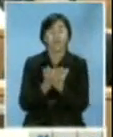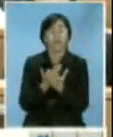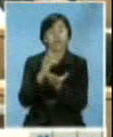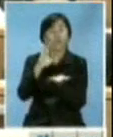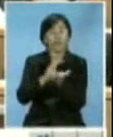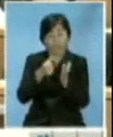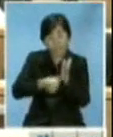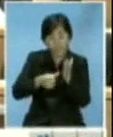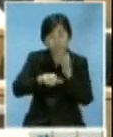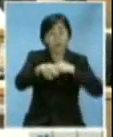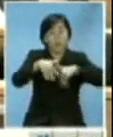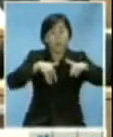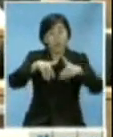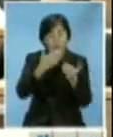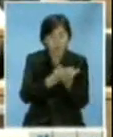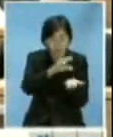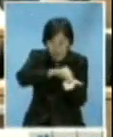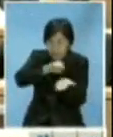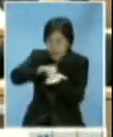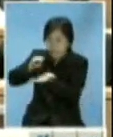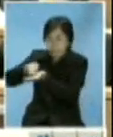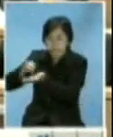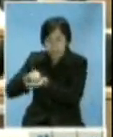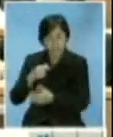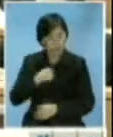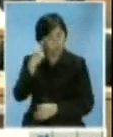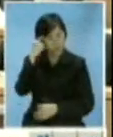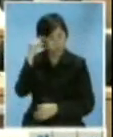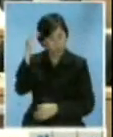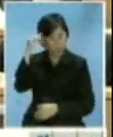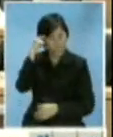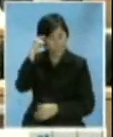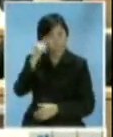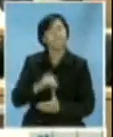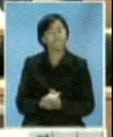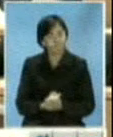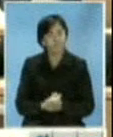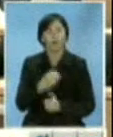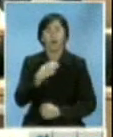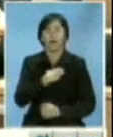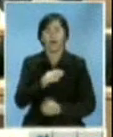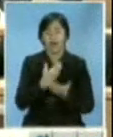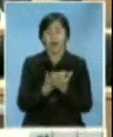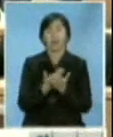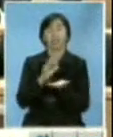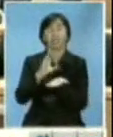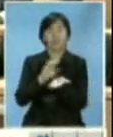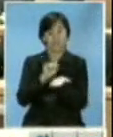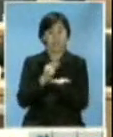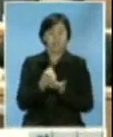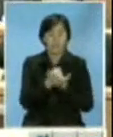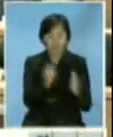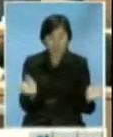จากภาษีของพี่น้องประชาชนเหล่านี้ซึ่งผมหวังเป็นอย่างยิ่งว่าจะได้มีโอกาสไปลดความเหลื่อม